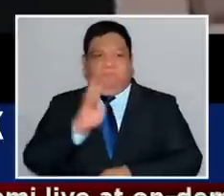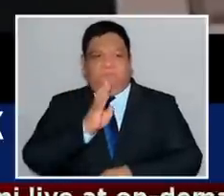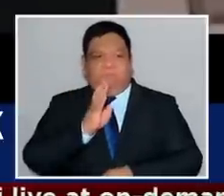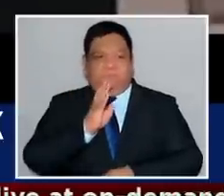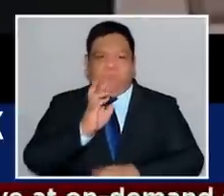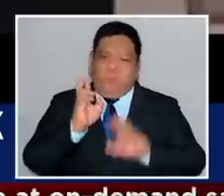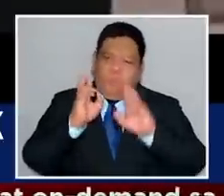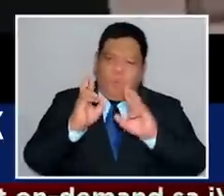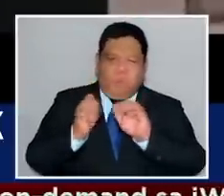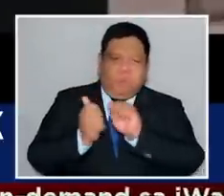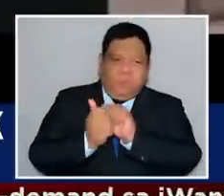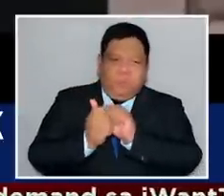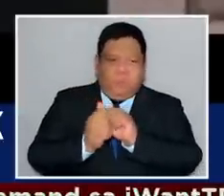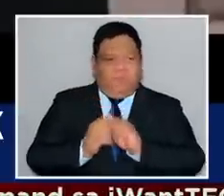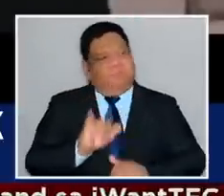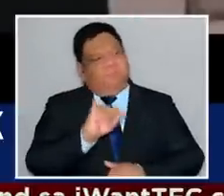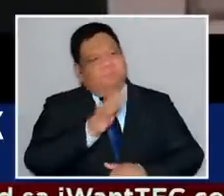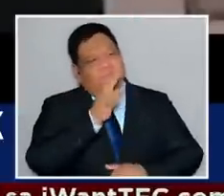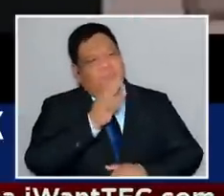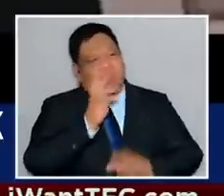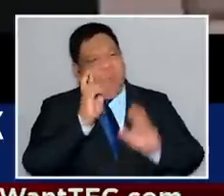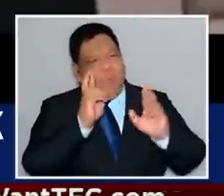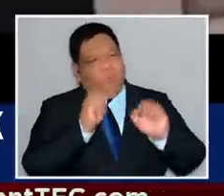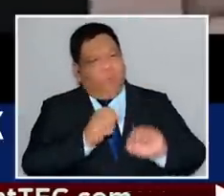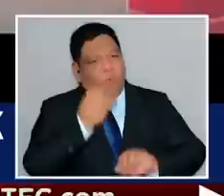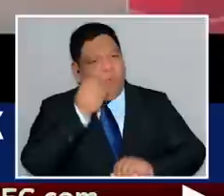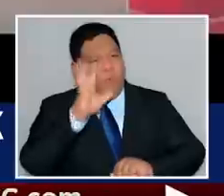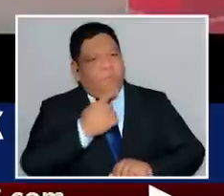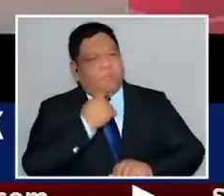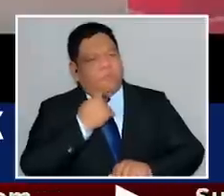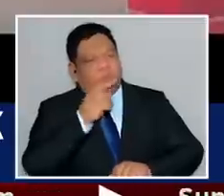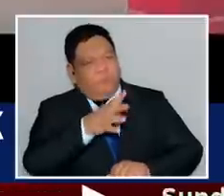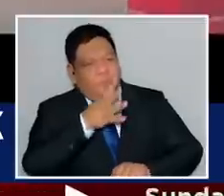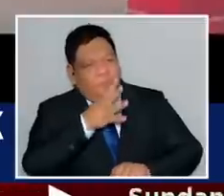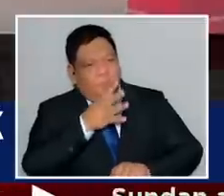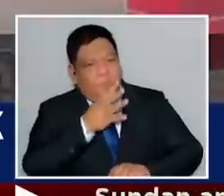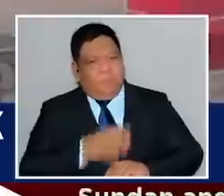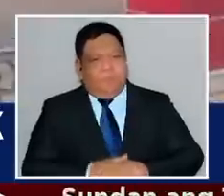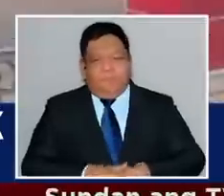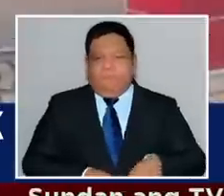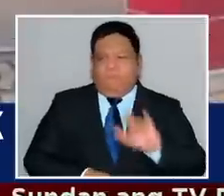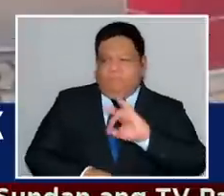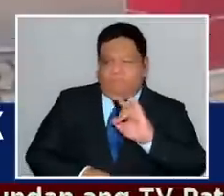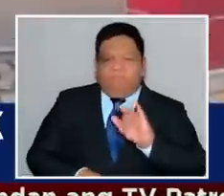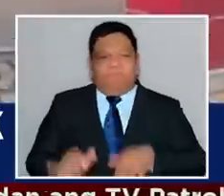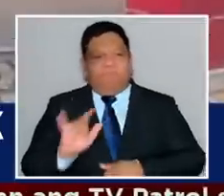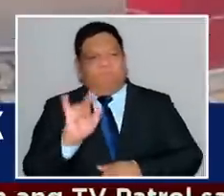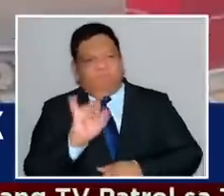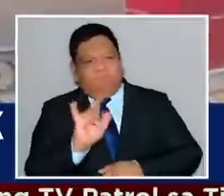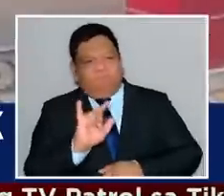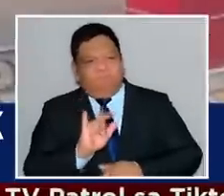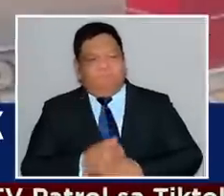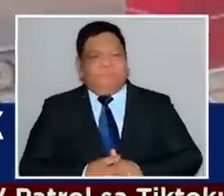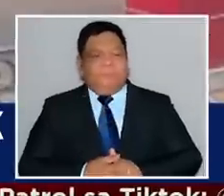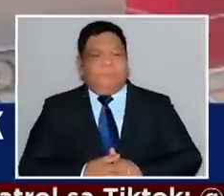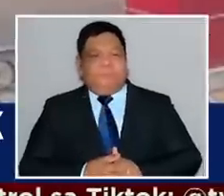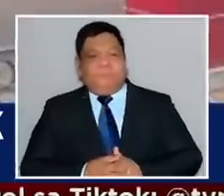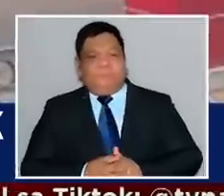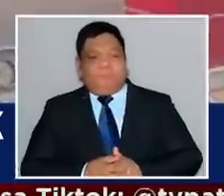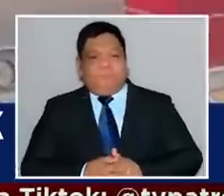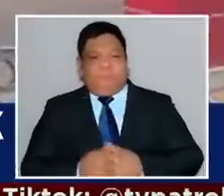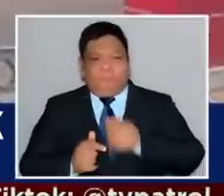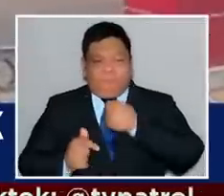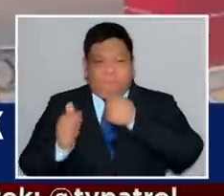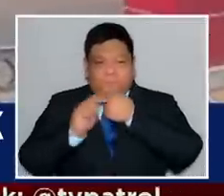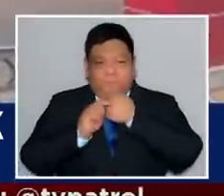Apo, ma, sana po makauwi na po kayo, ma'am. Miss ko na rin po kayo, ma'am. Love you, ma'am. Ito ang unang beses sa loob ng